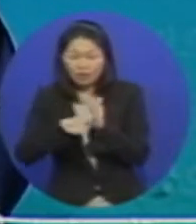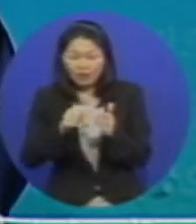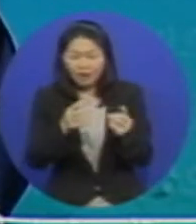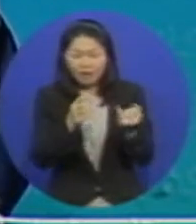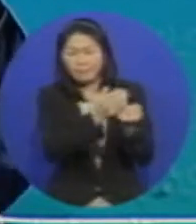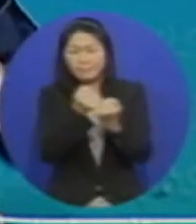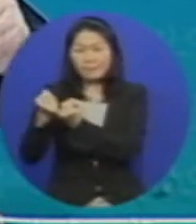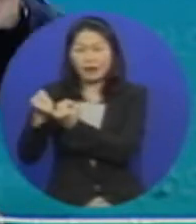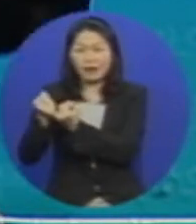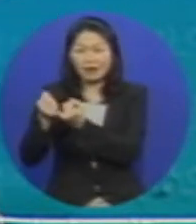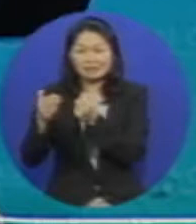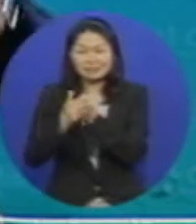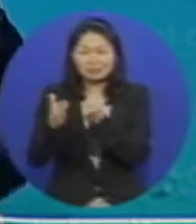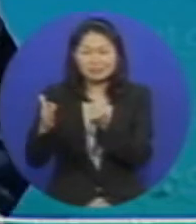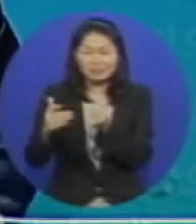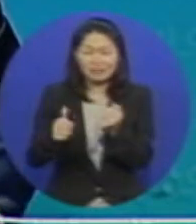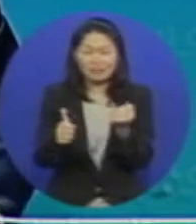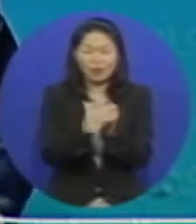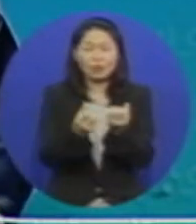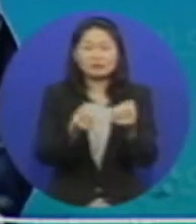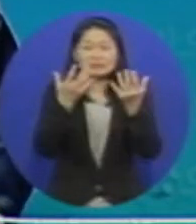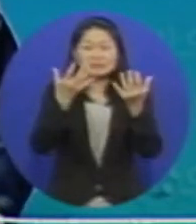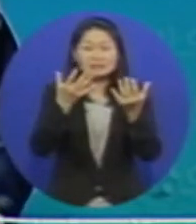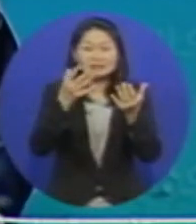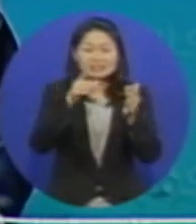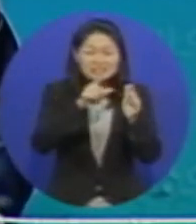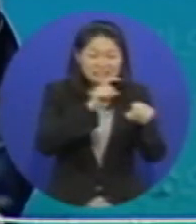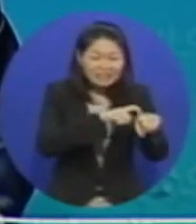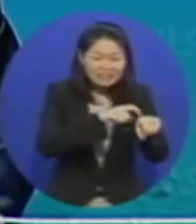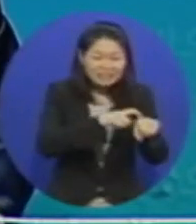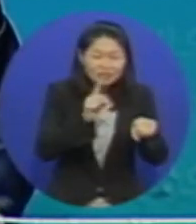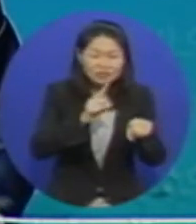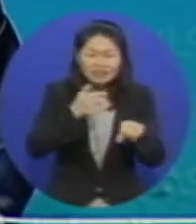시간에 대전 가는 기차 타고 내려가고 있었다